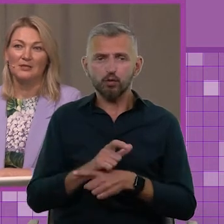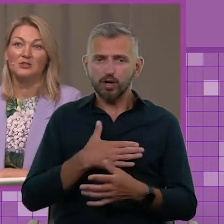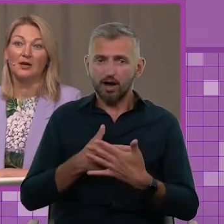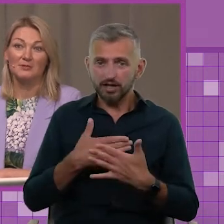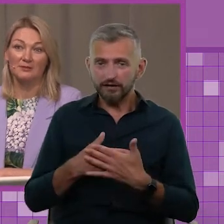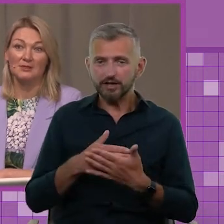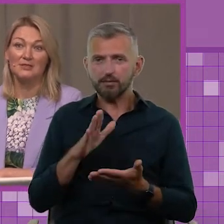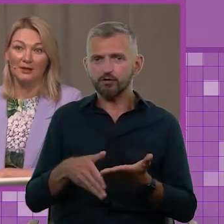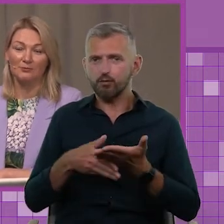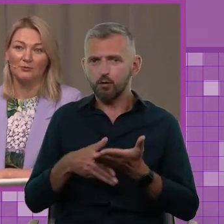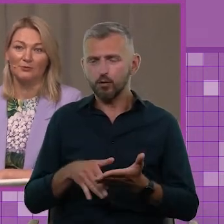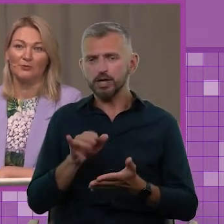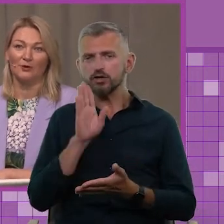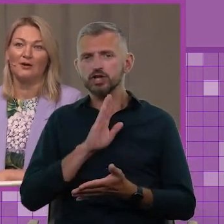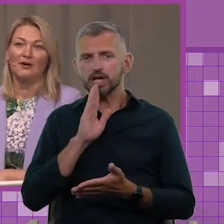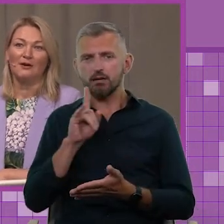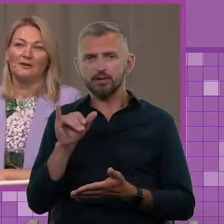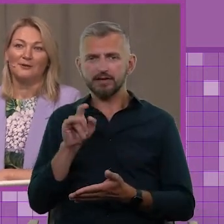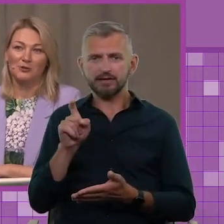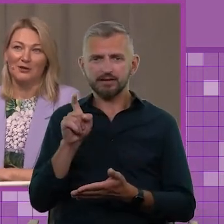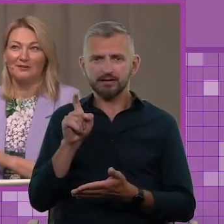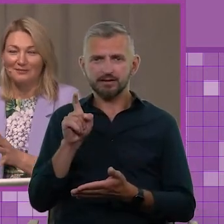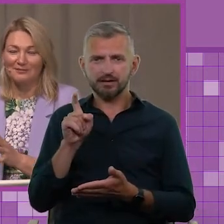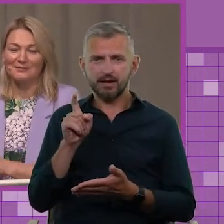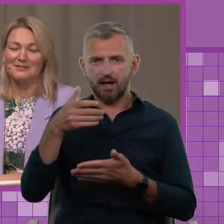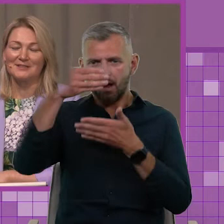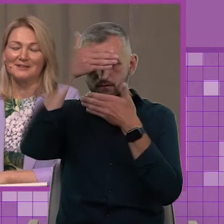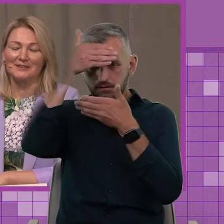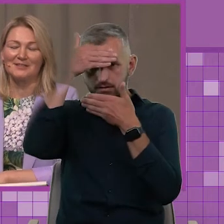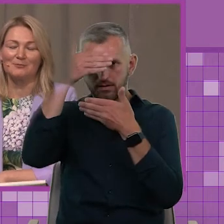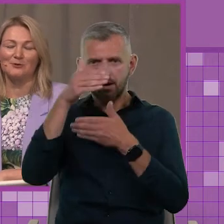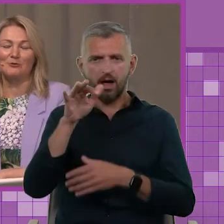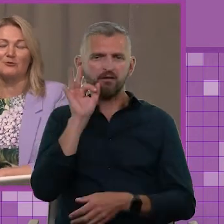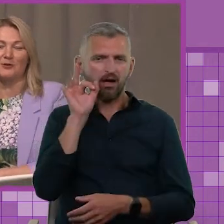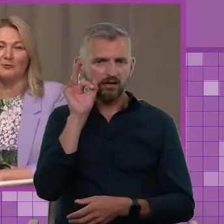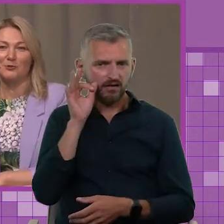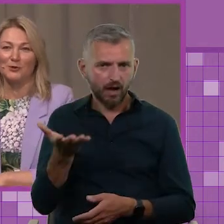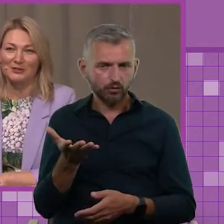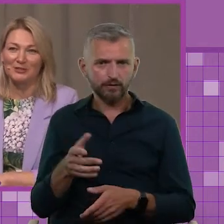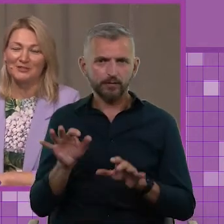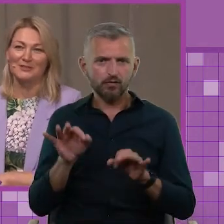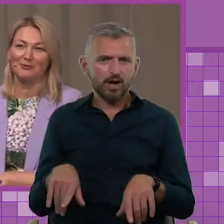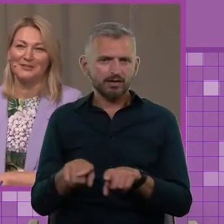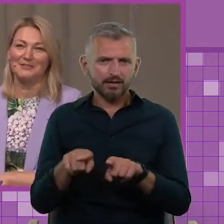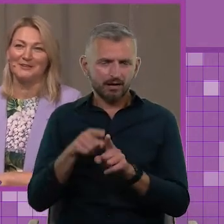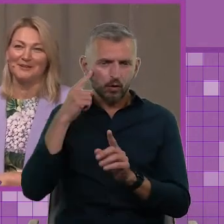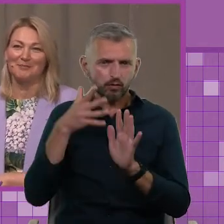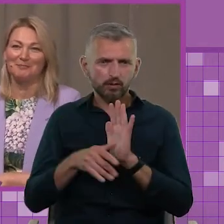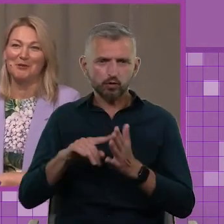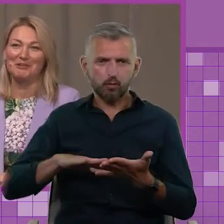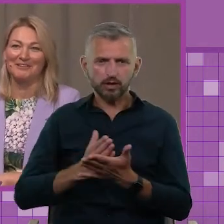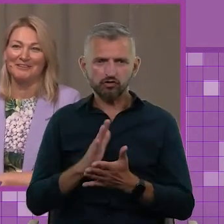в допомозі і жінкам з Афганістану. Тобто, хоча так само розуміємо, що